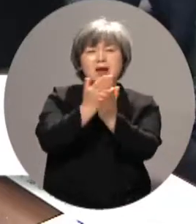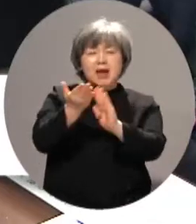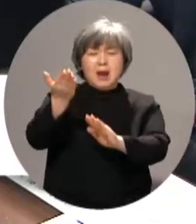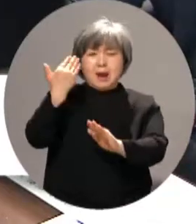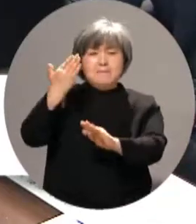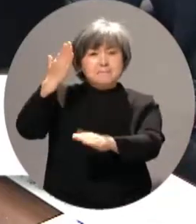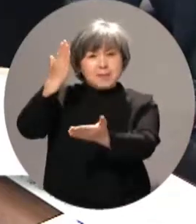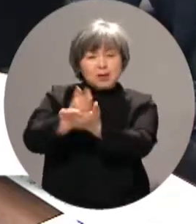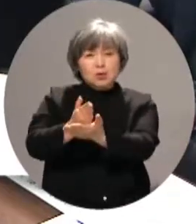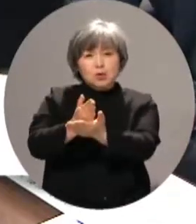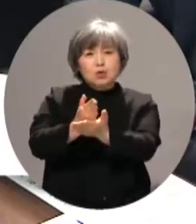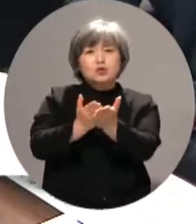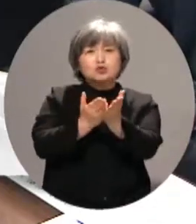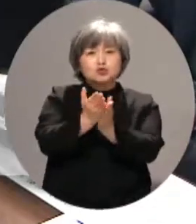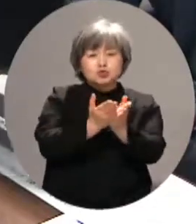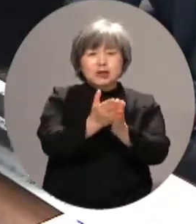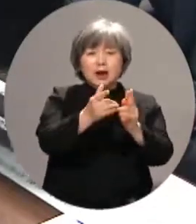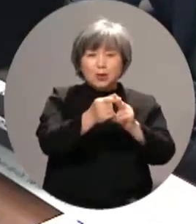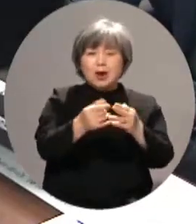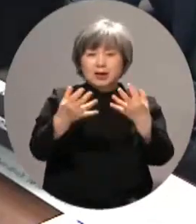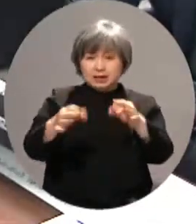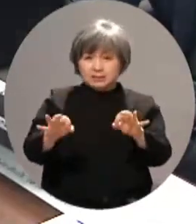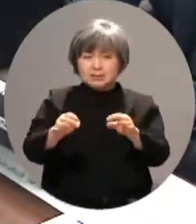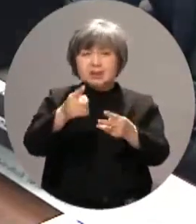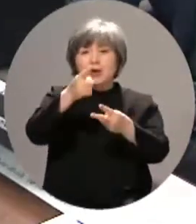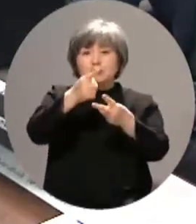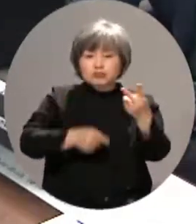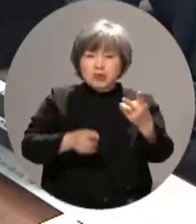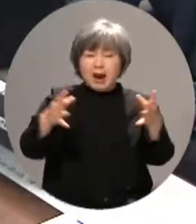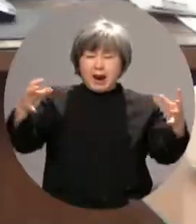달리 군산과 김제 그리고 부안의